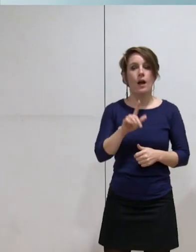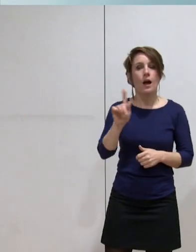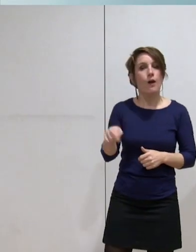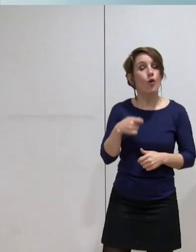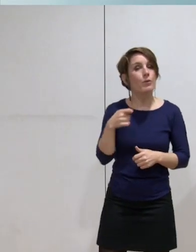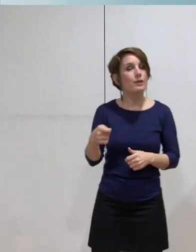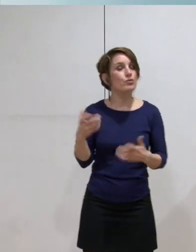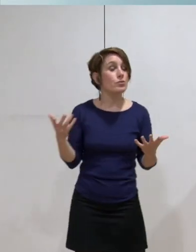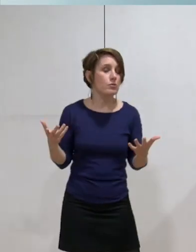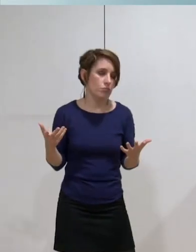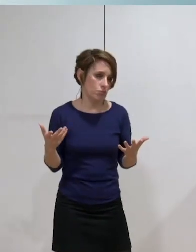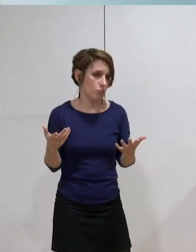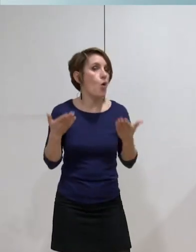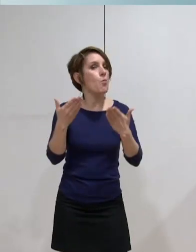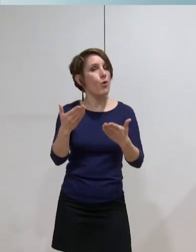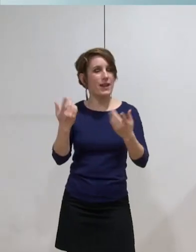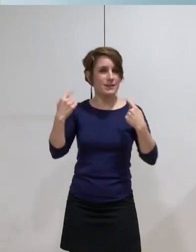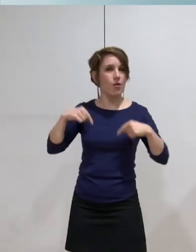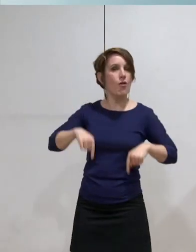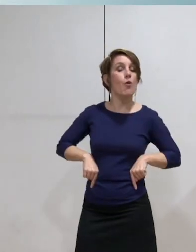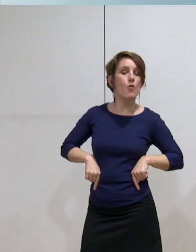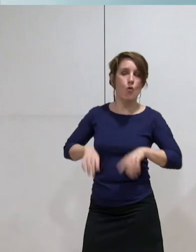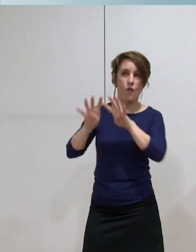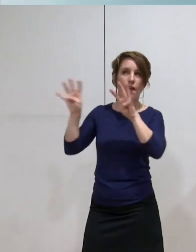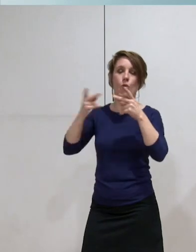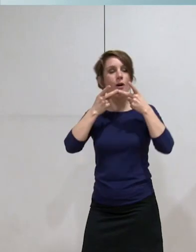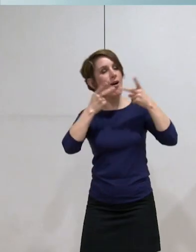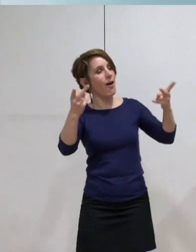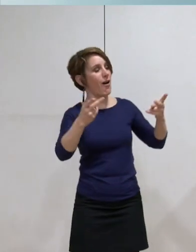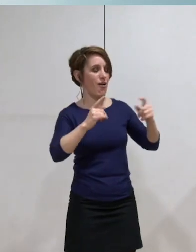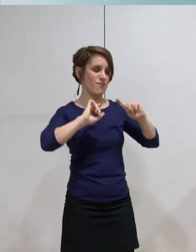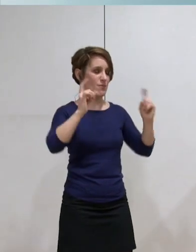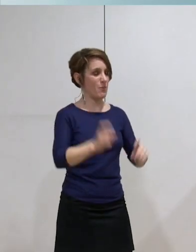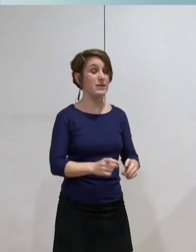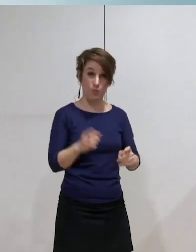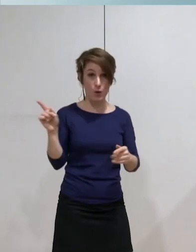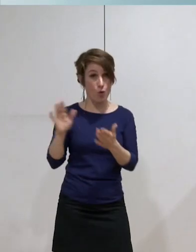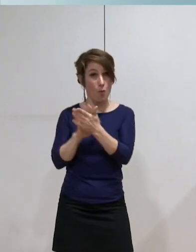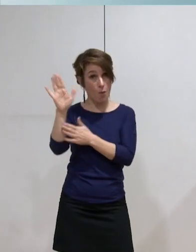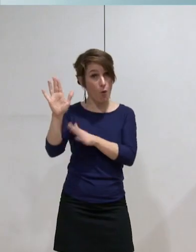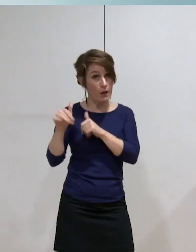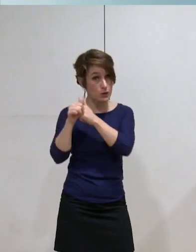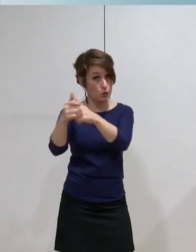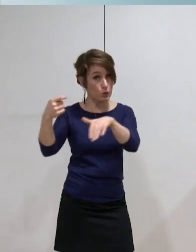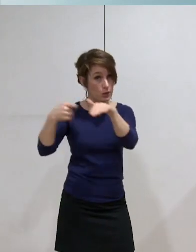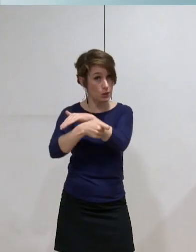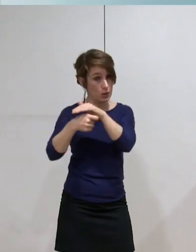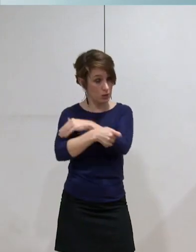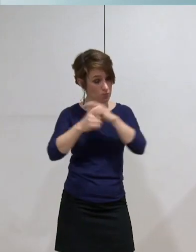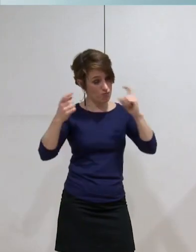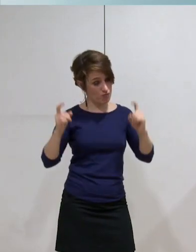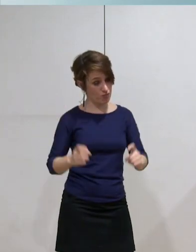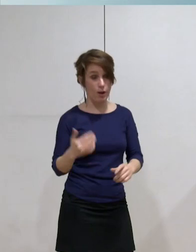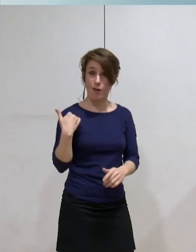qu'une annonce fa par le gouvernement mais malheureusement s'il y a une promesse que celui-ci est en train de tenir c'est bien celle-là elle l'a d'ailleurs été en